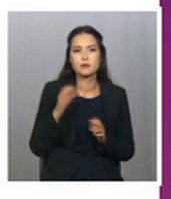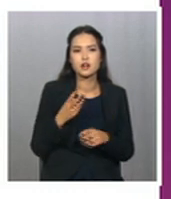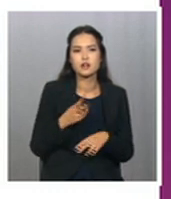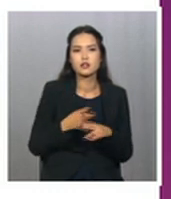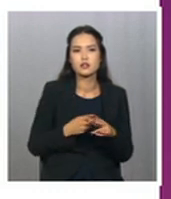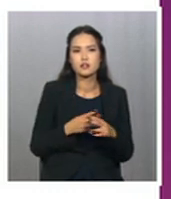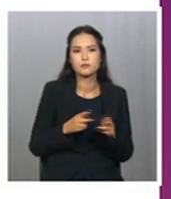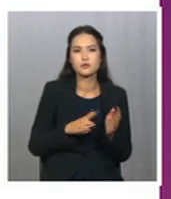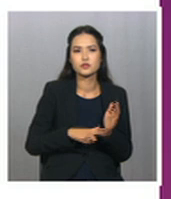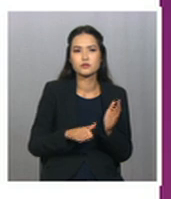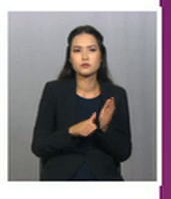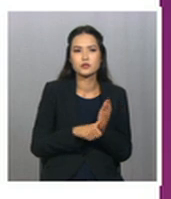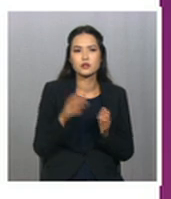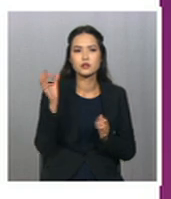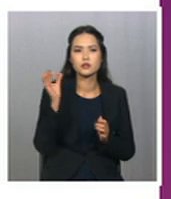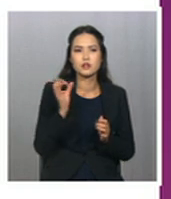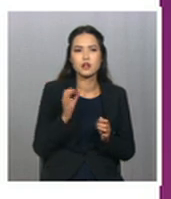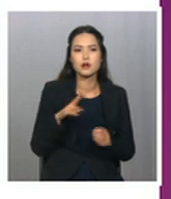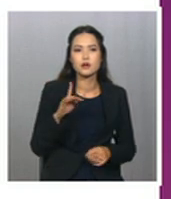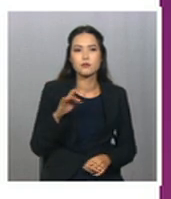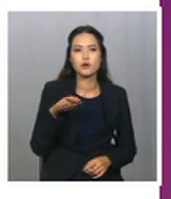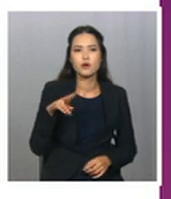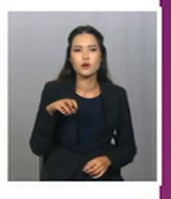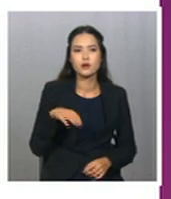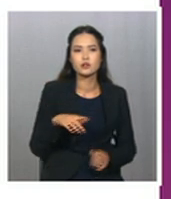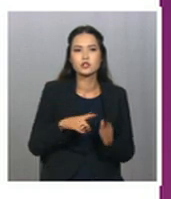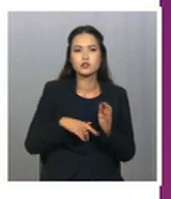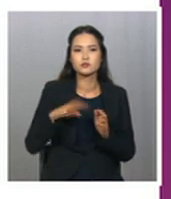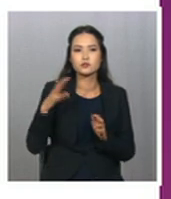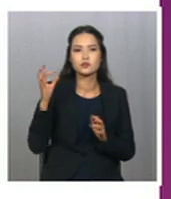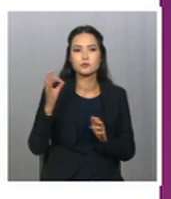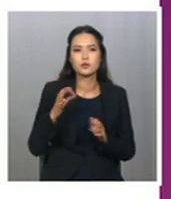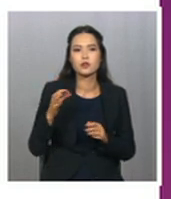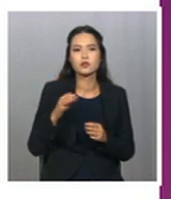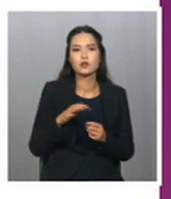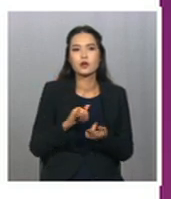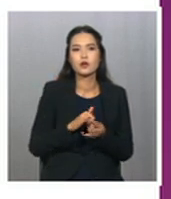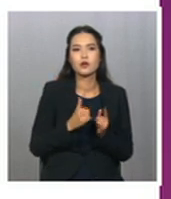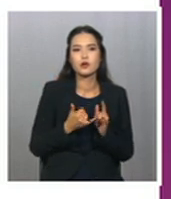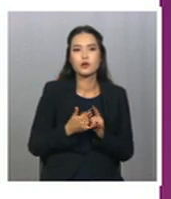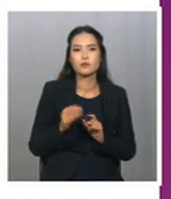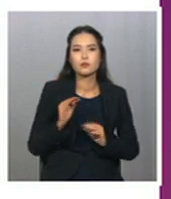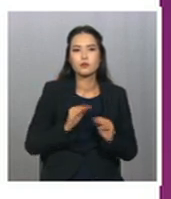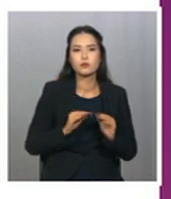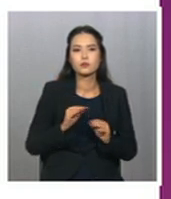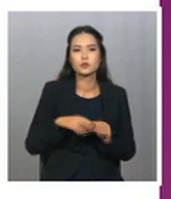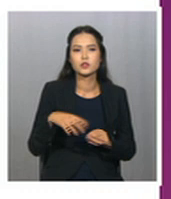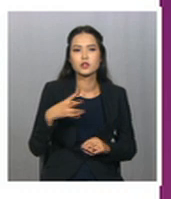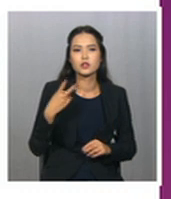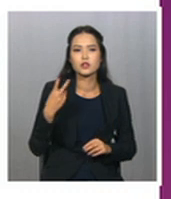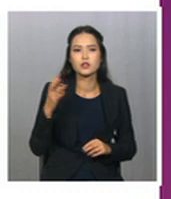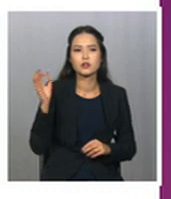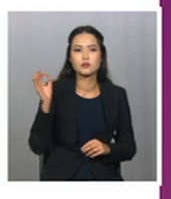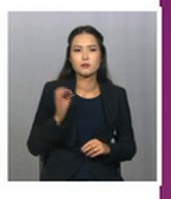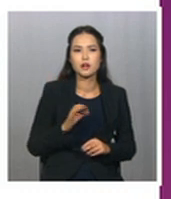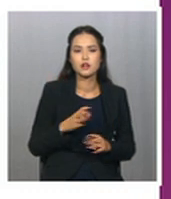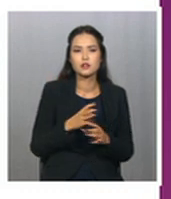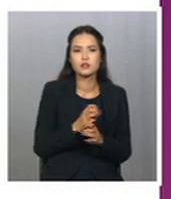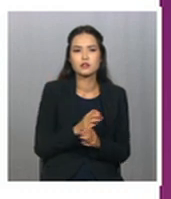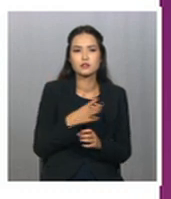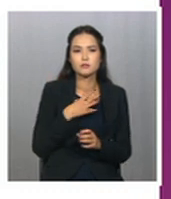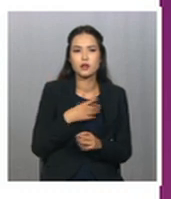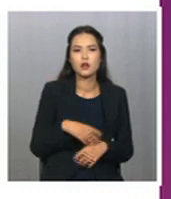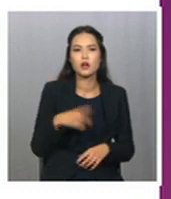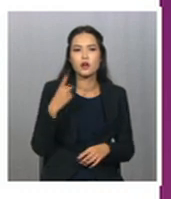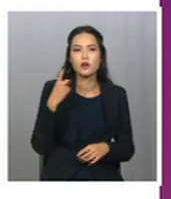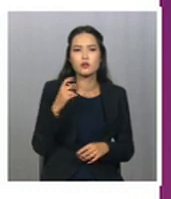саласы 76%-ға, ал прокат өндіру 74%-ға, көмір өндіру 42%-ға қысқарады. 100 мыңнан